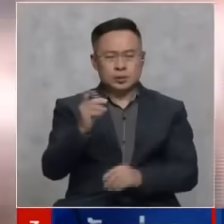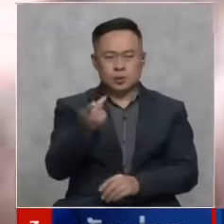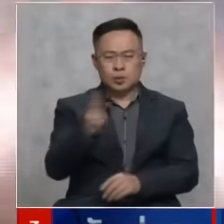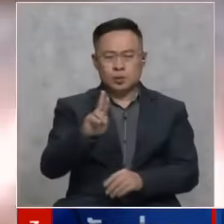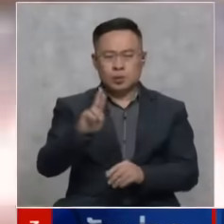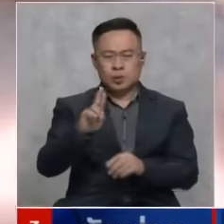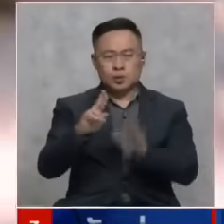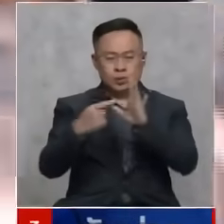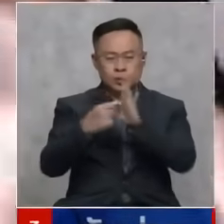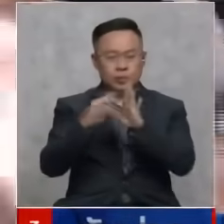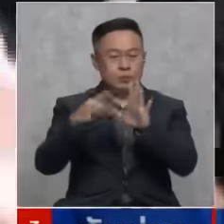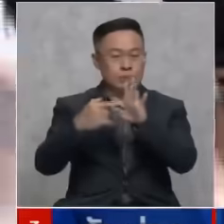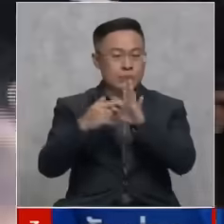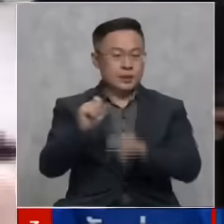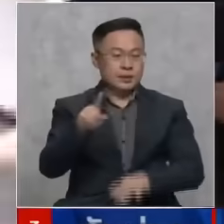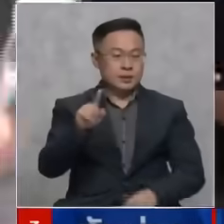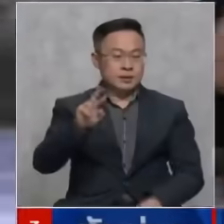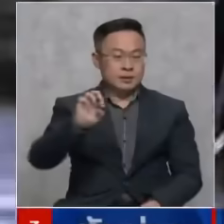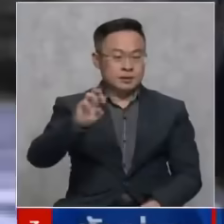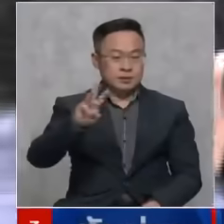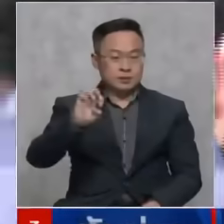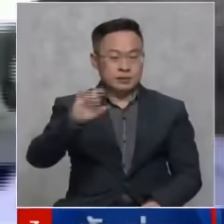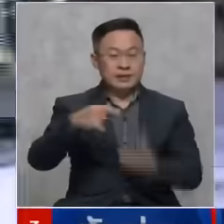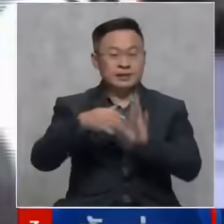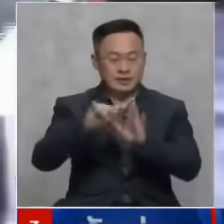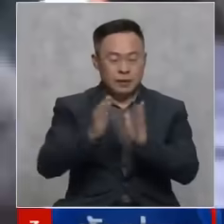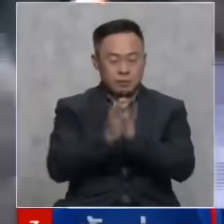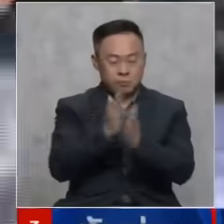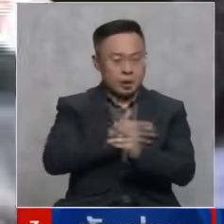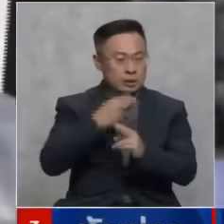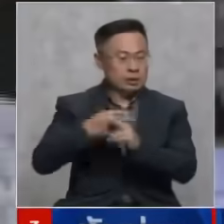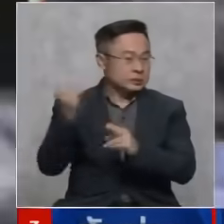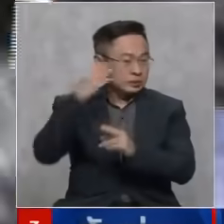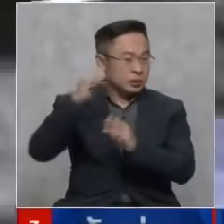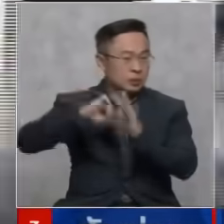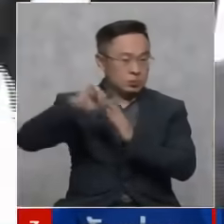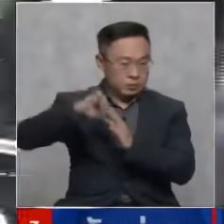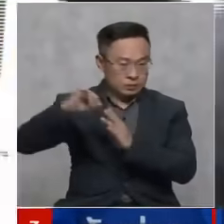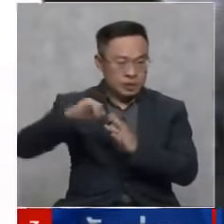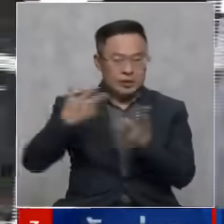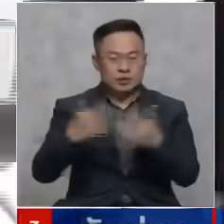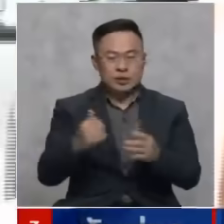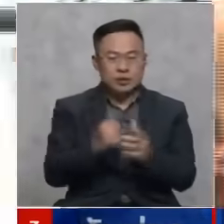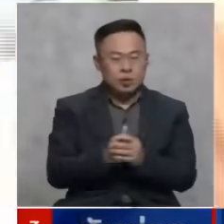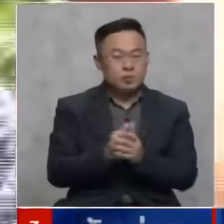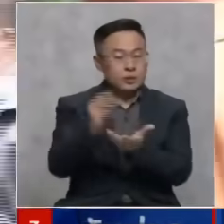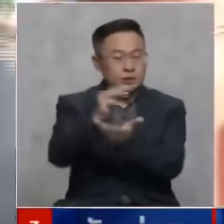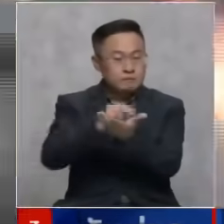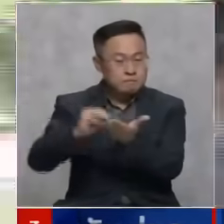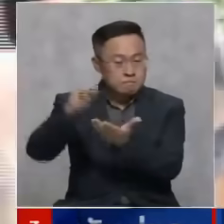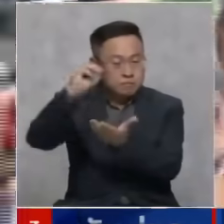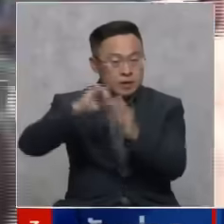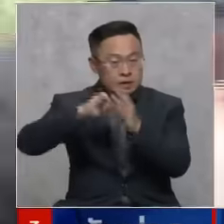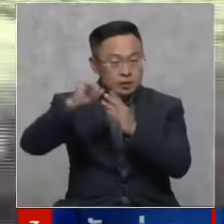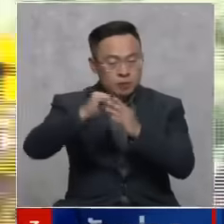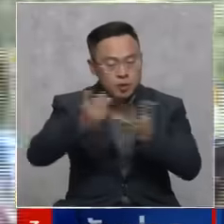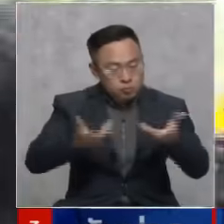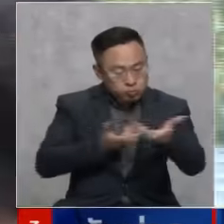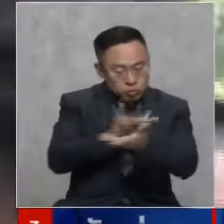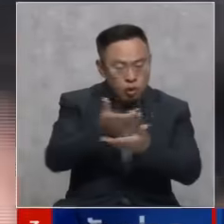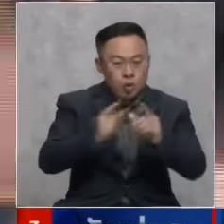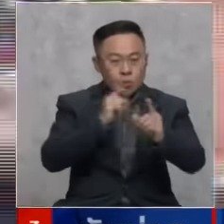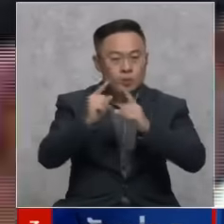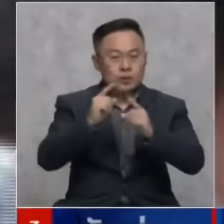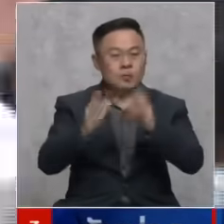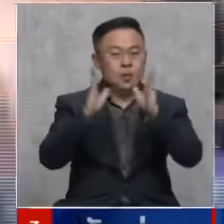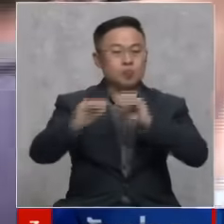ยาศาสตร์เทคโนโลยีมหาวิทยาลัยเชียงใหม่รับฟังปัญหาภาพรวมแล้วก็ส่งเสริมผู้ประกอบการคนรุ่นใหม่หรือว่าสตาร์ทอัพไปคุ